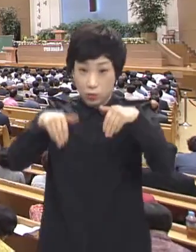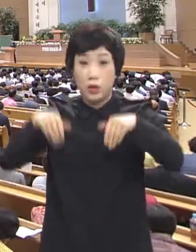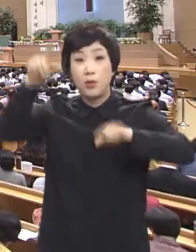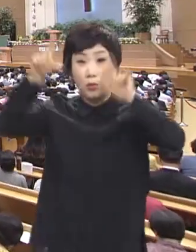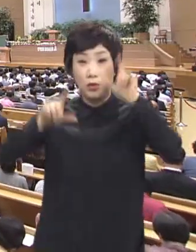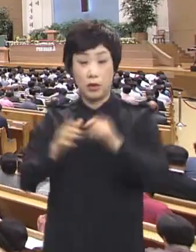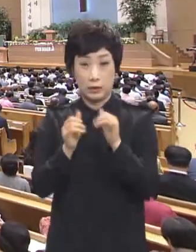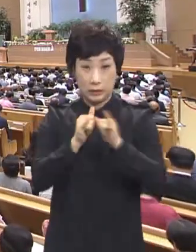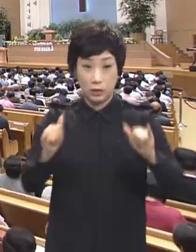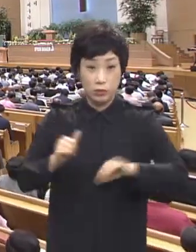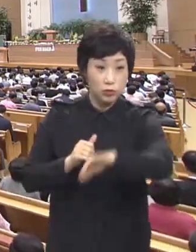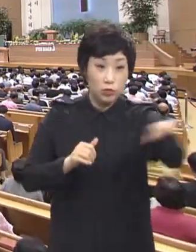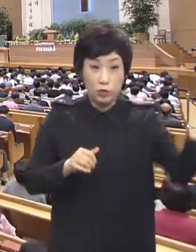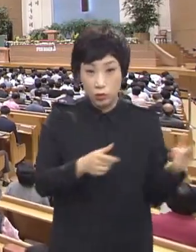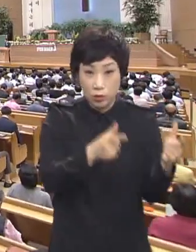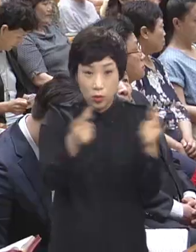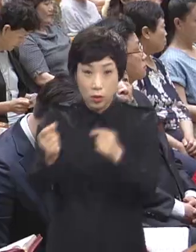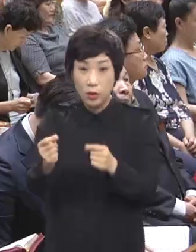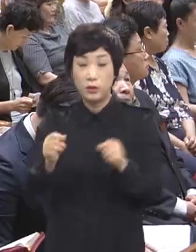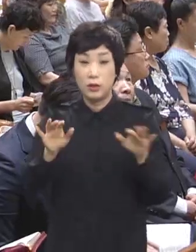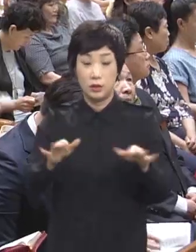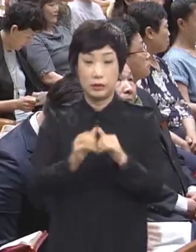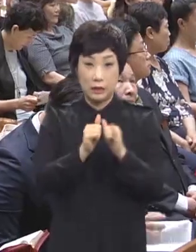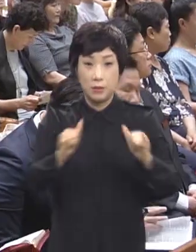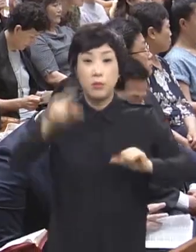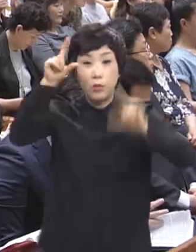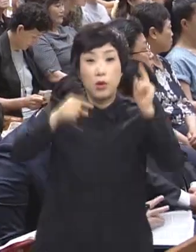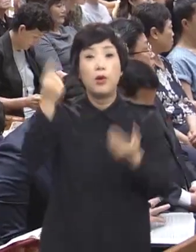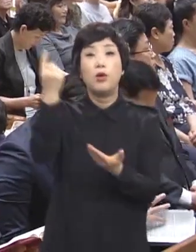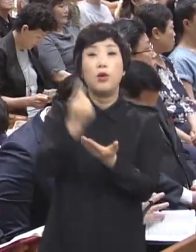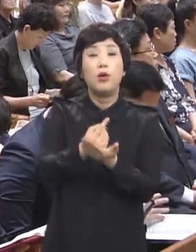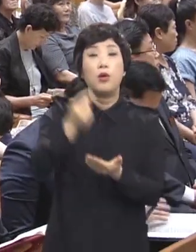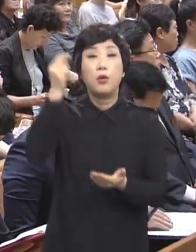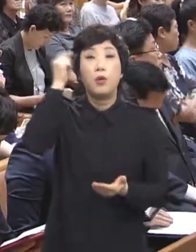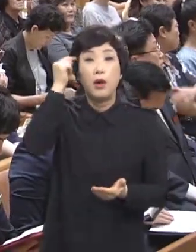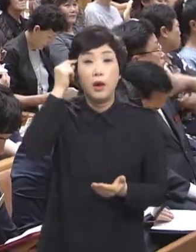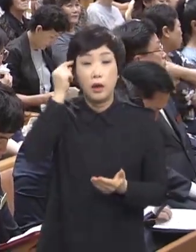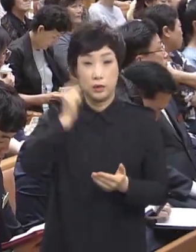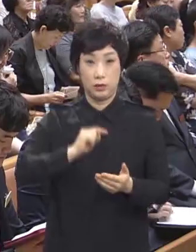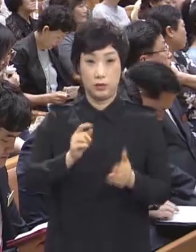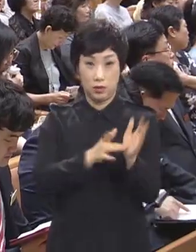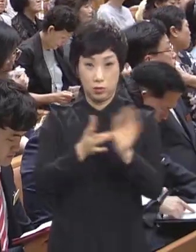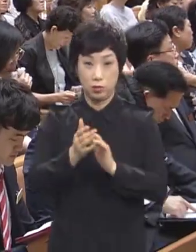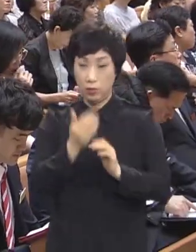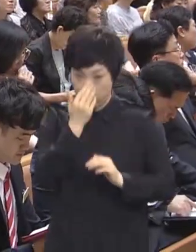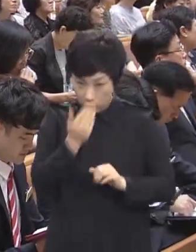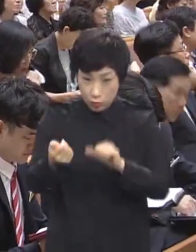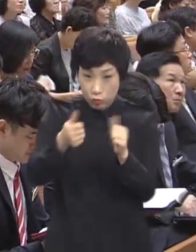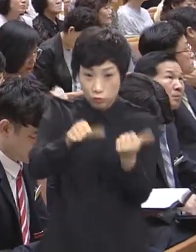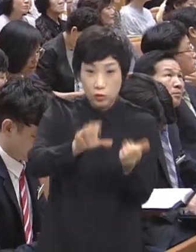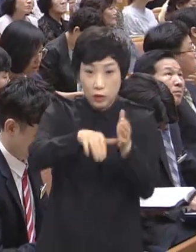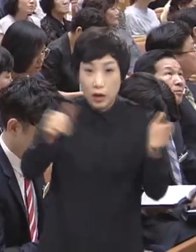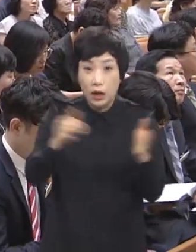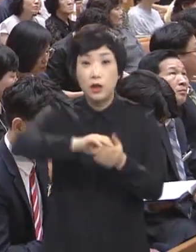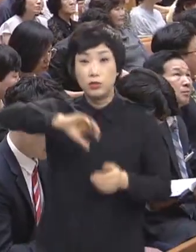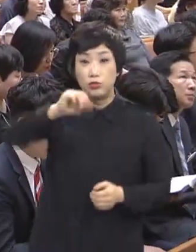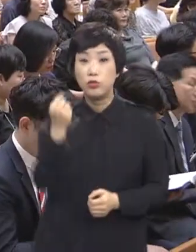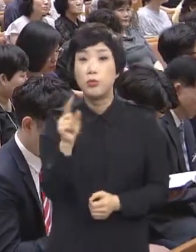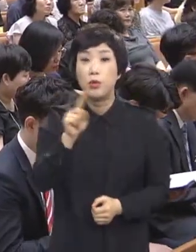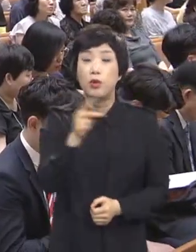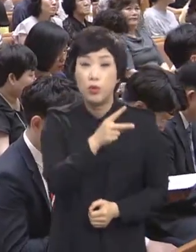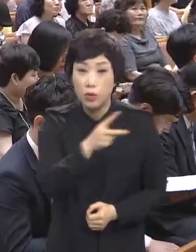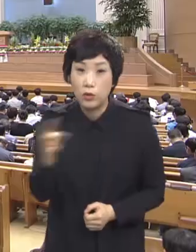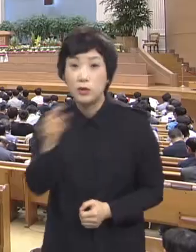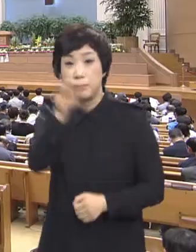형체를 가져 사람들과 같이 되었고 사람의 모양으로 나타나셨음에 자기를 낮추시고 죽기까지 복종하셨으니